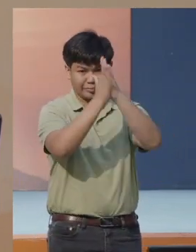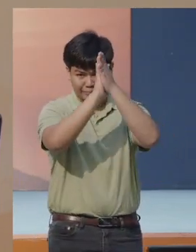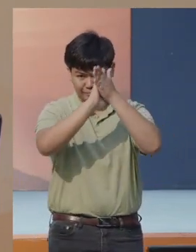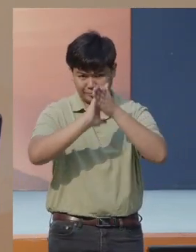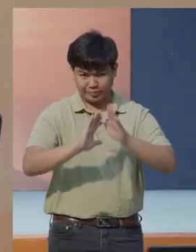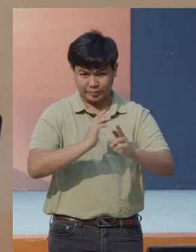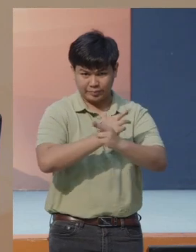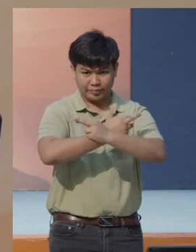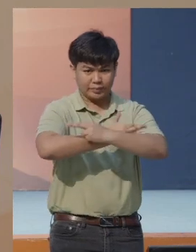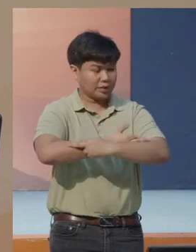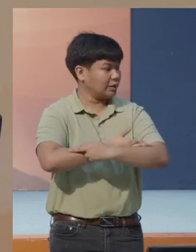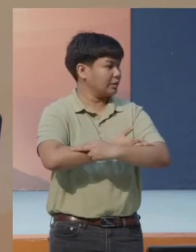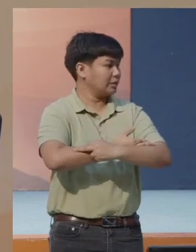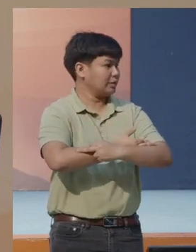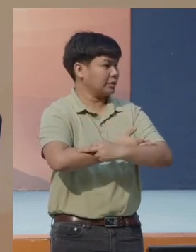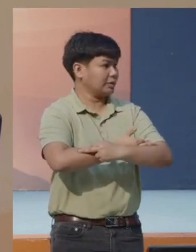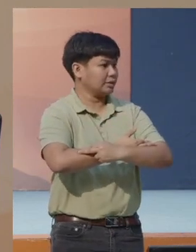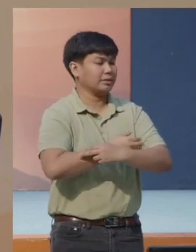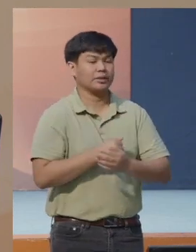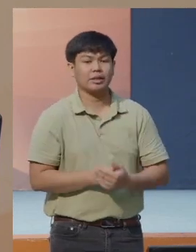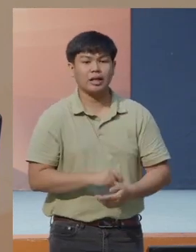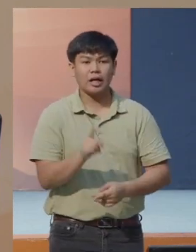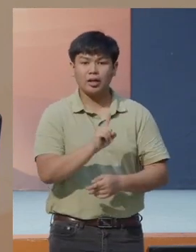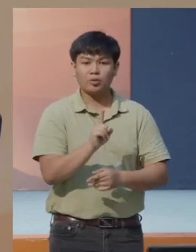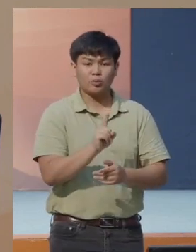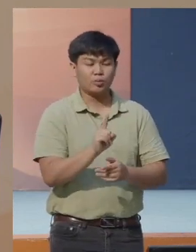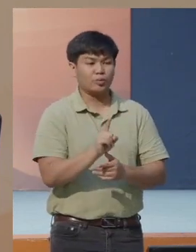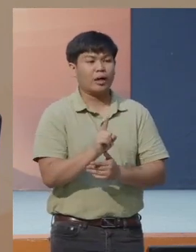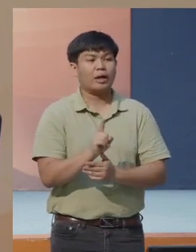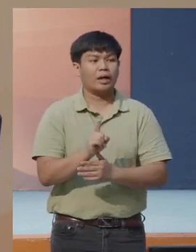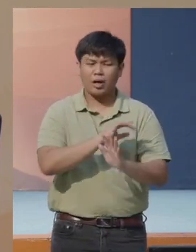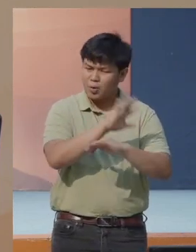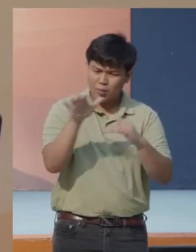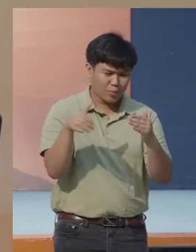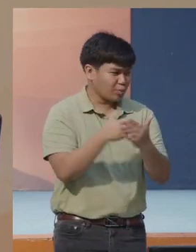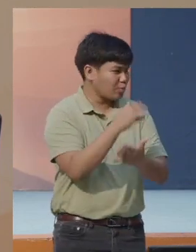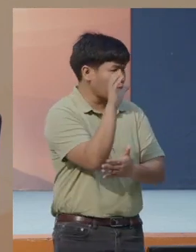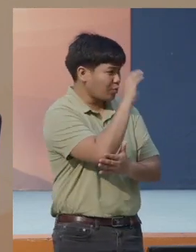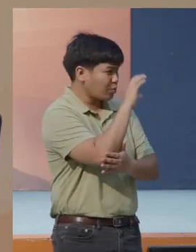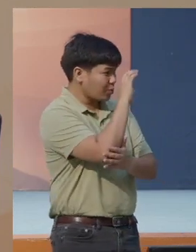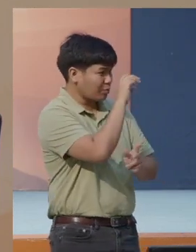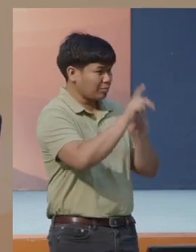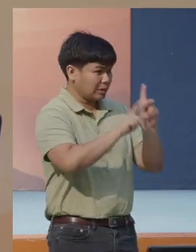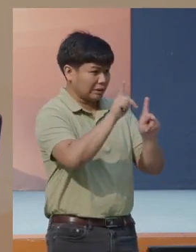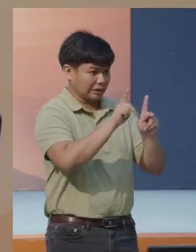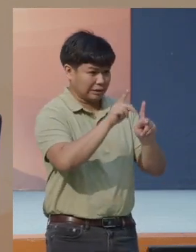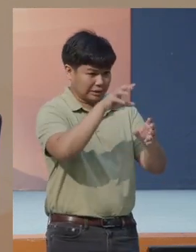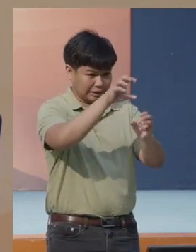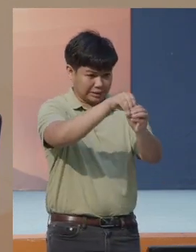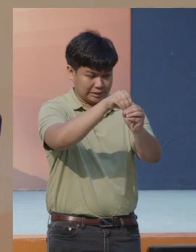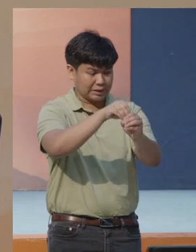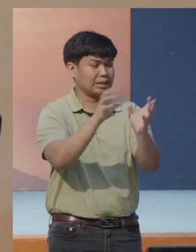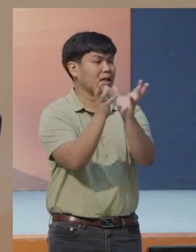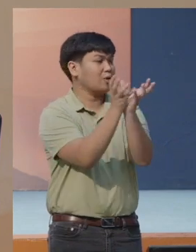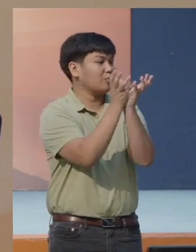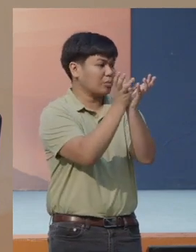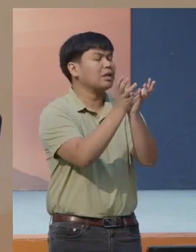kaginhawaan, at kapahingahan, yung hinahanap ng mga tao na nais nating